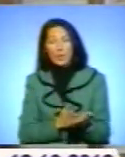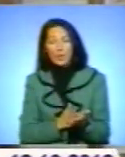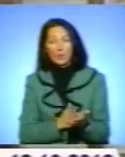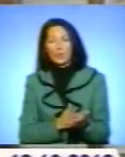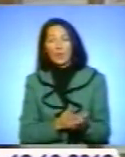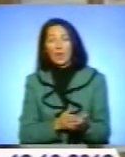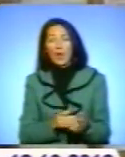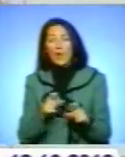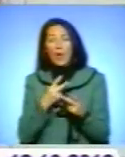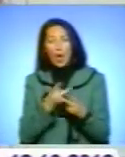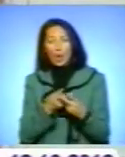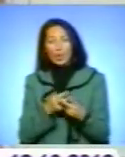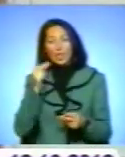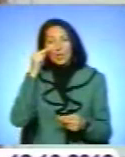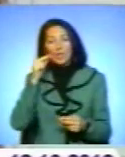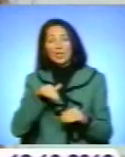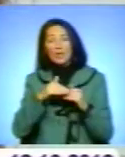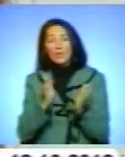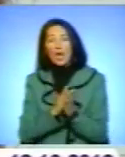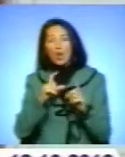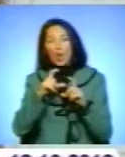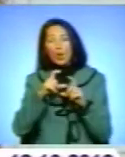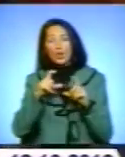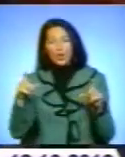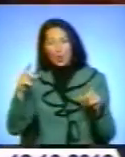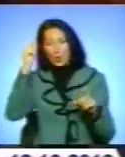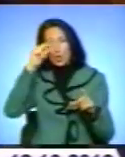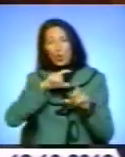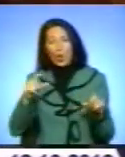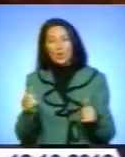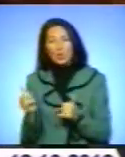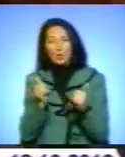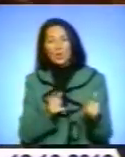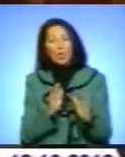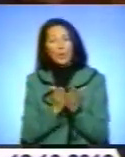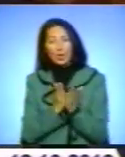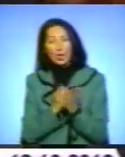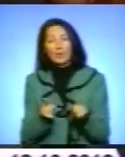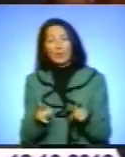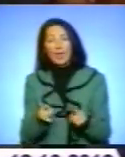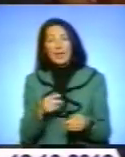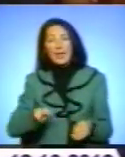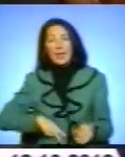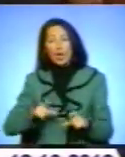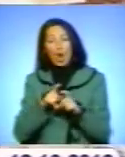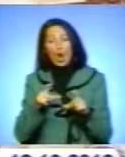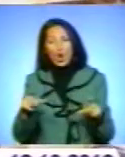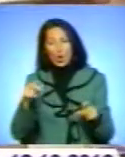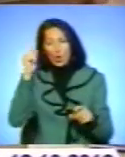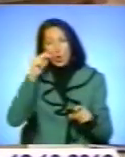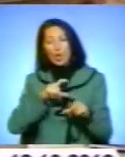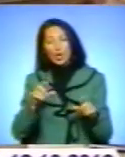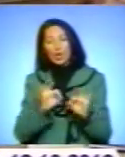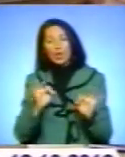вихованці навчаються у загальноосвітній школі. Вони забезпечені підручниками та шкільним приладдям. Директор школи розповідає, що є хлопці, які